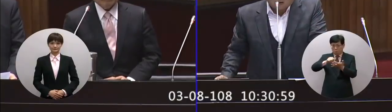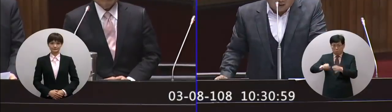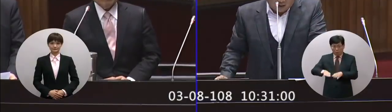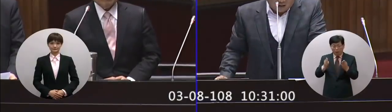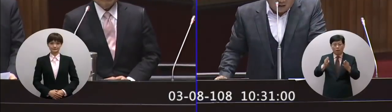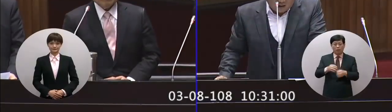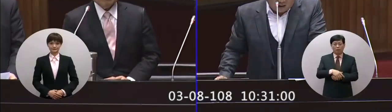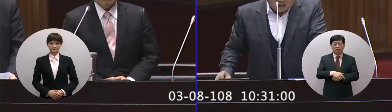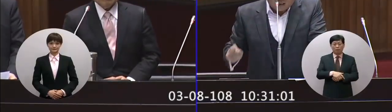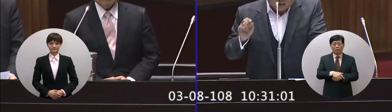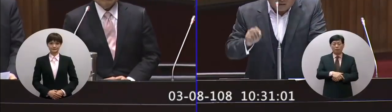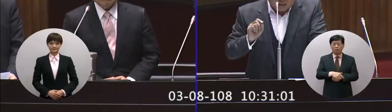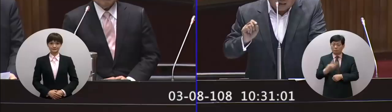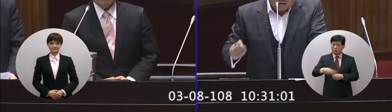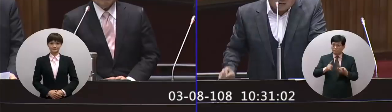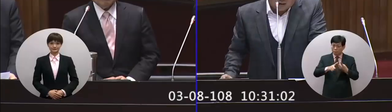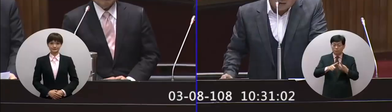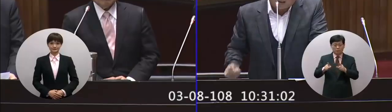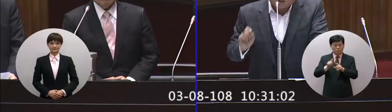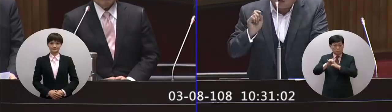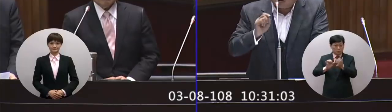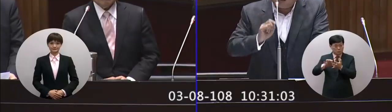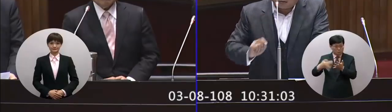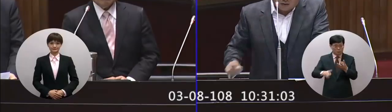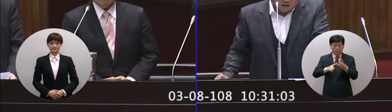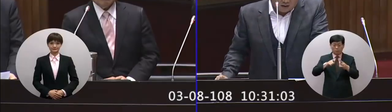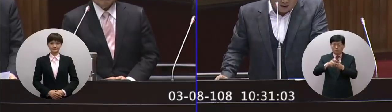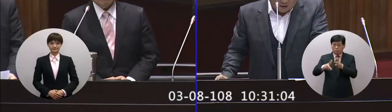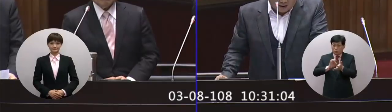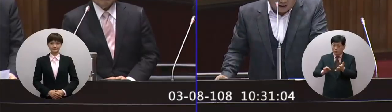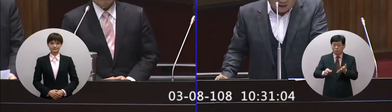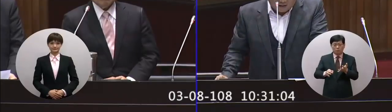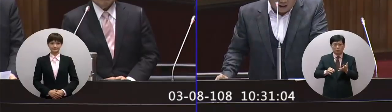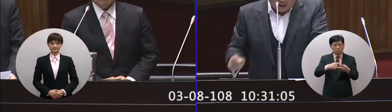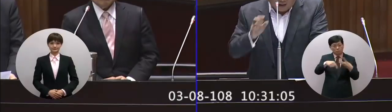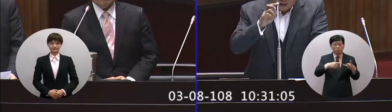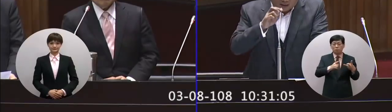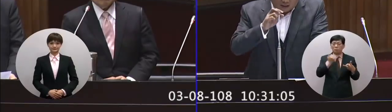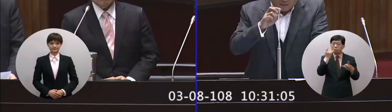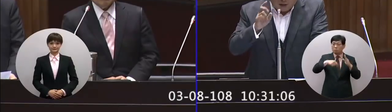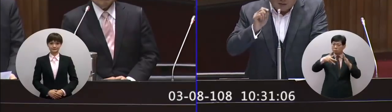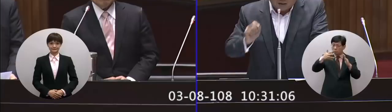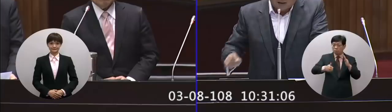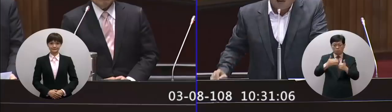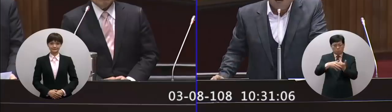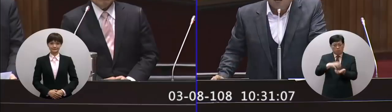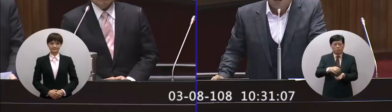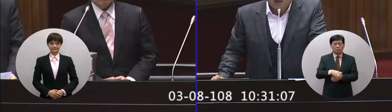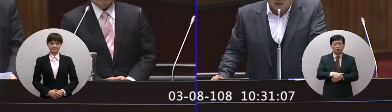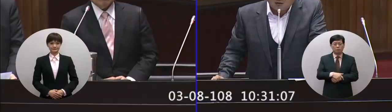稻作播种的时间，那再加上民生用水，再加上工业用水，那院长你可不可以在这里保